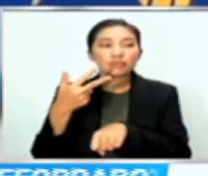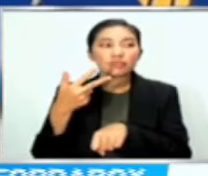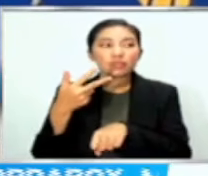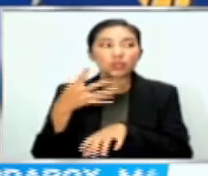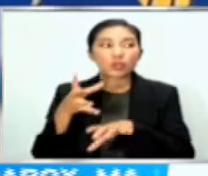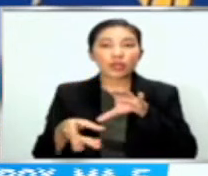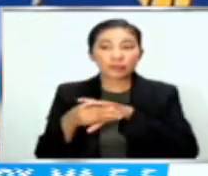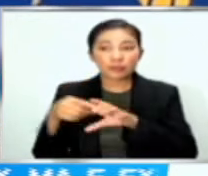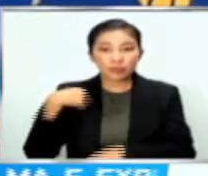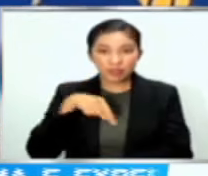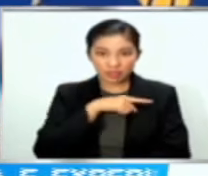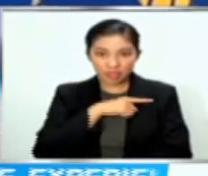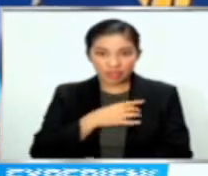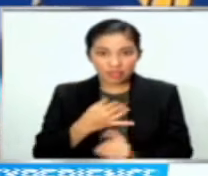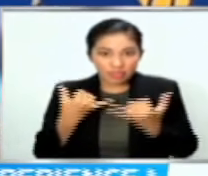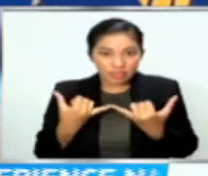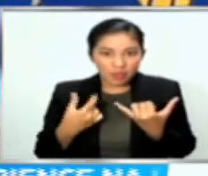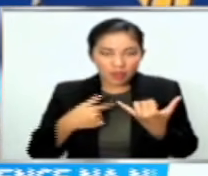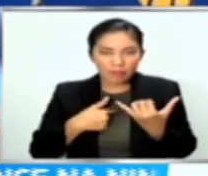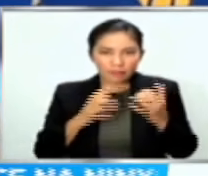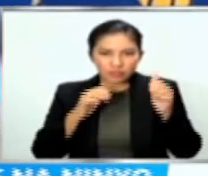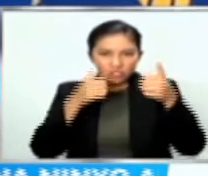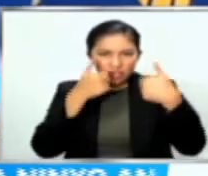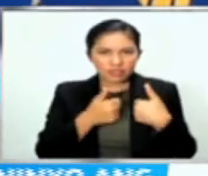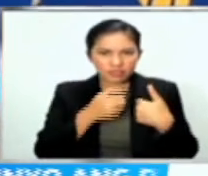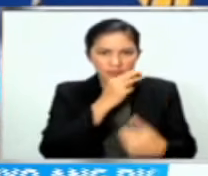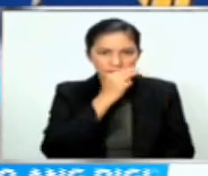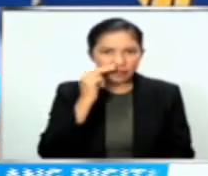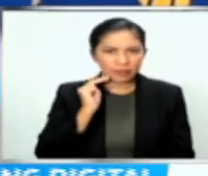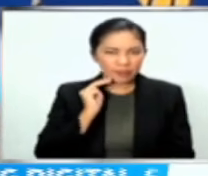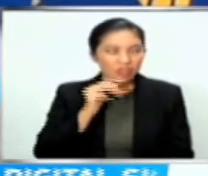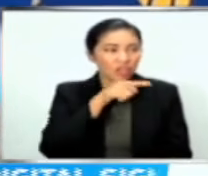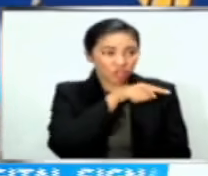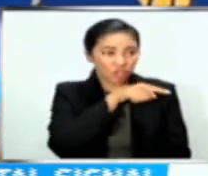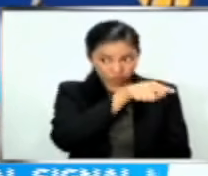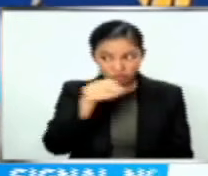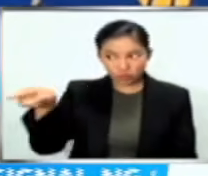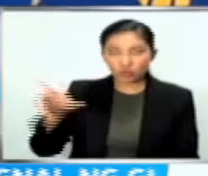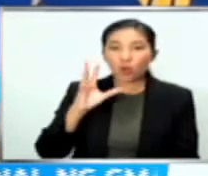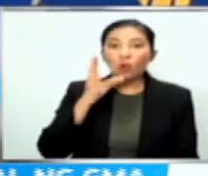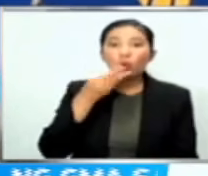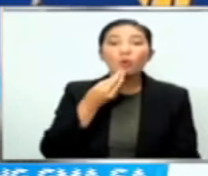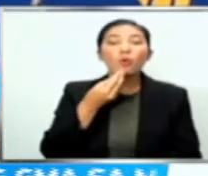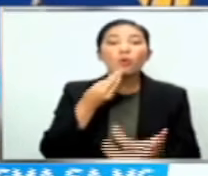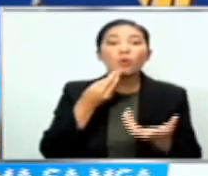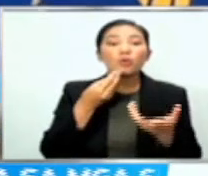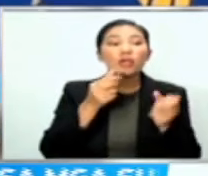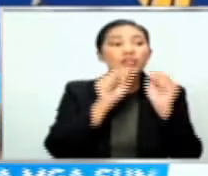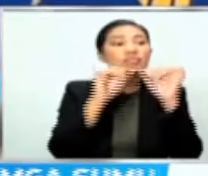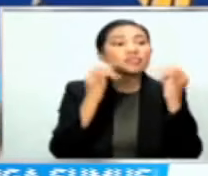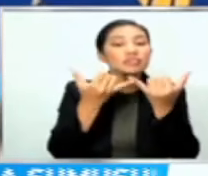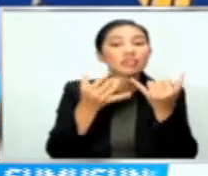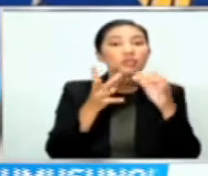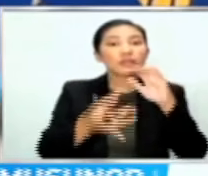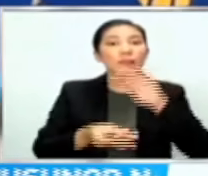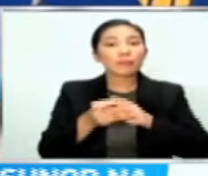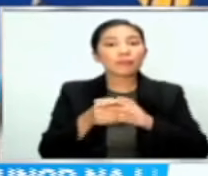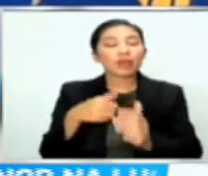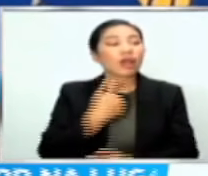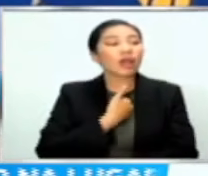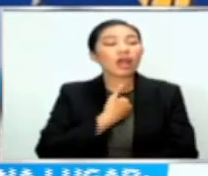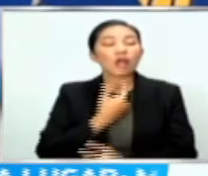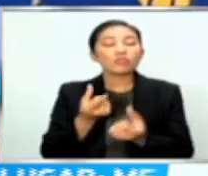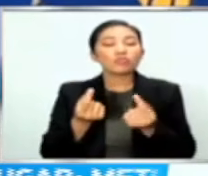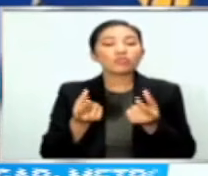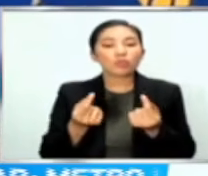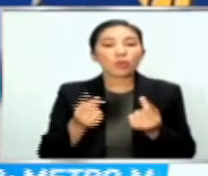am challenging him, ituro mong opisina na corrupt. At ako na ang bahala, within 1 week